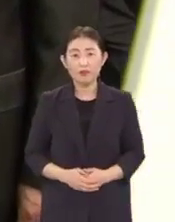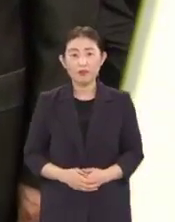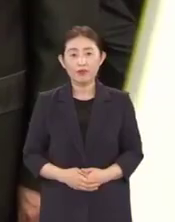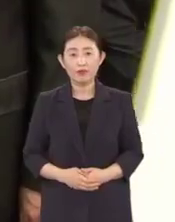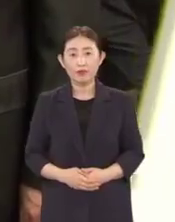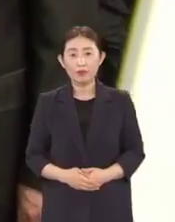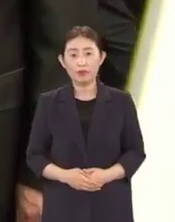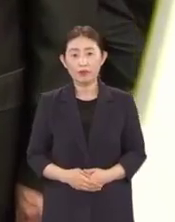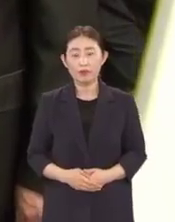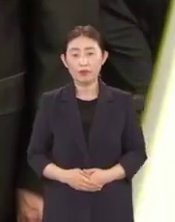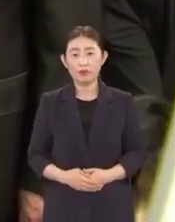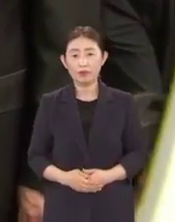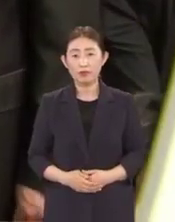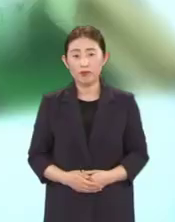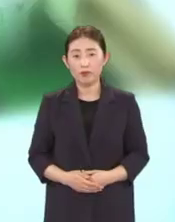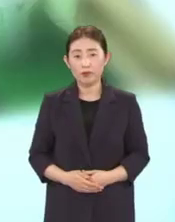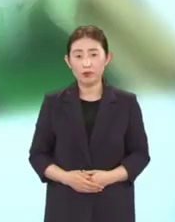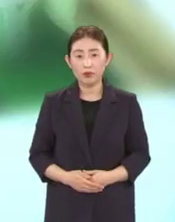김철진입니다